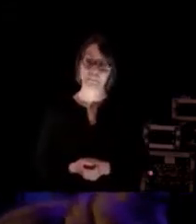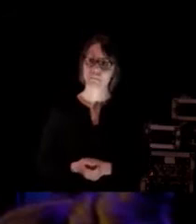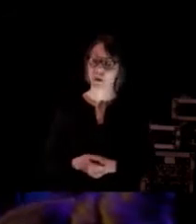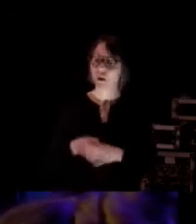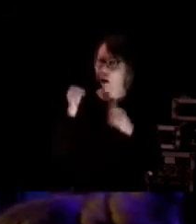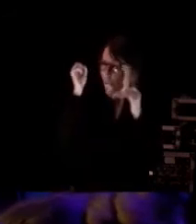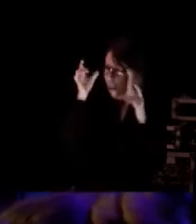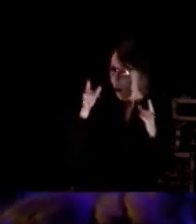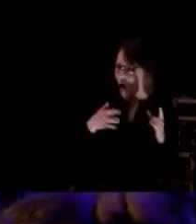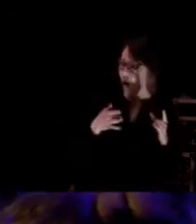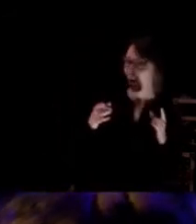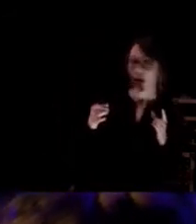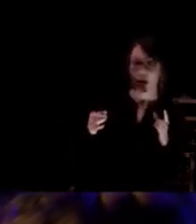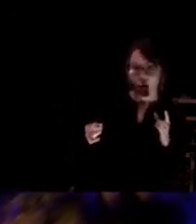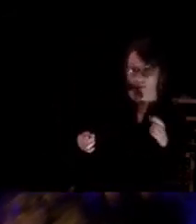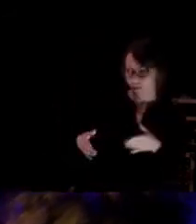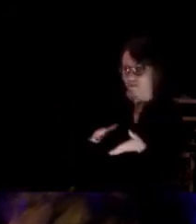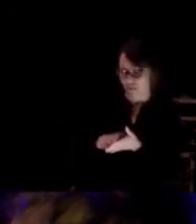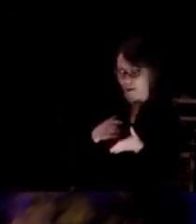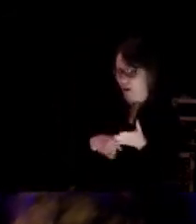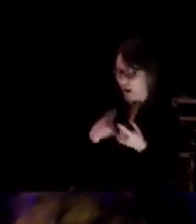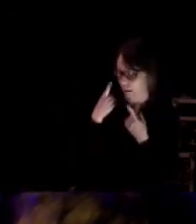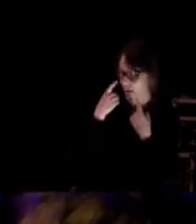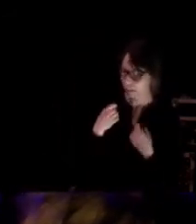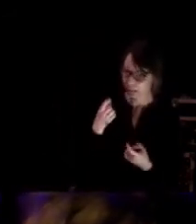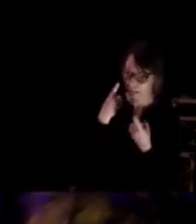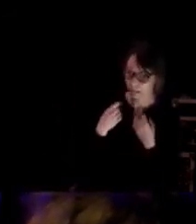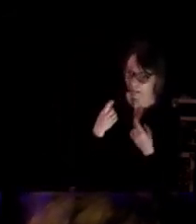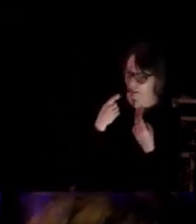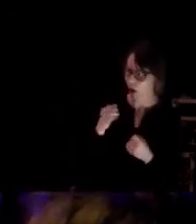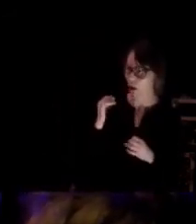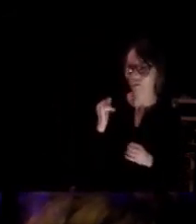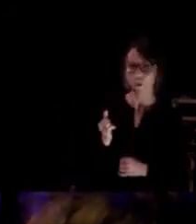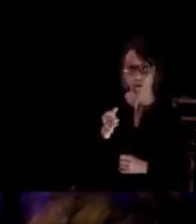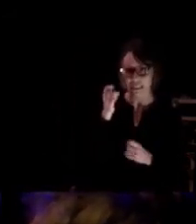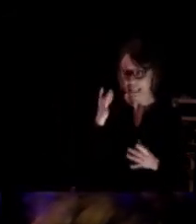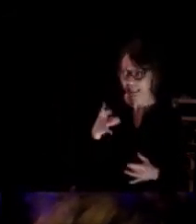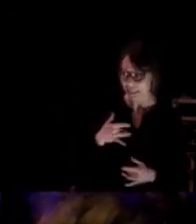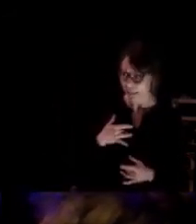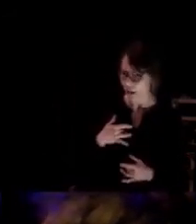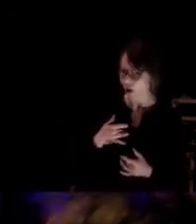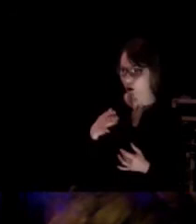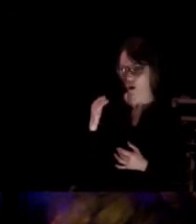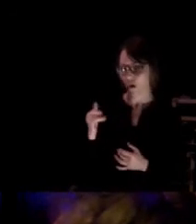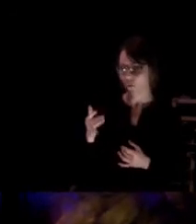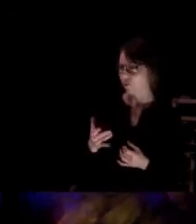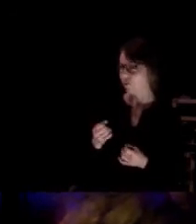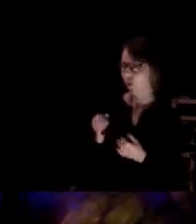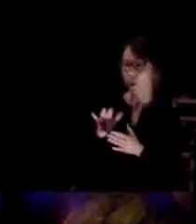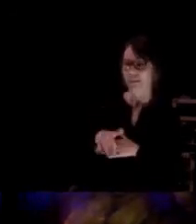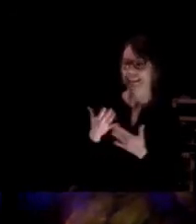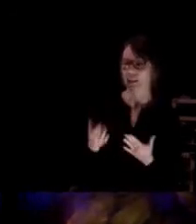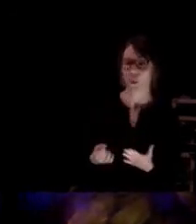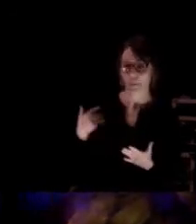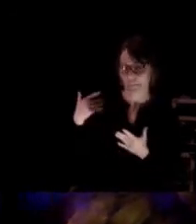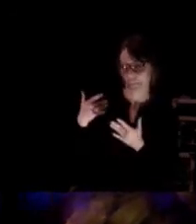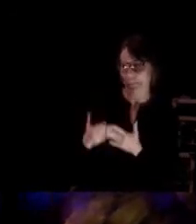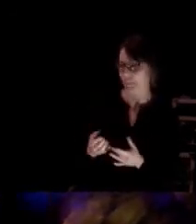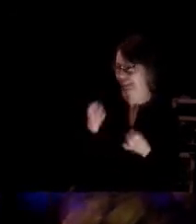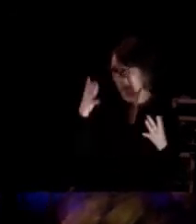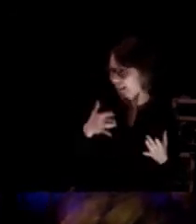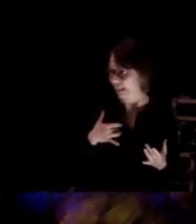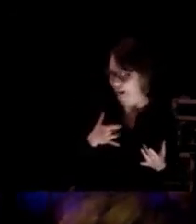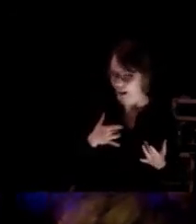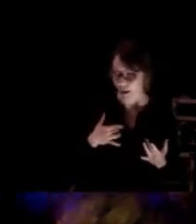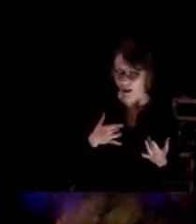Da gikk det opp for meg at han var der for meg. Så tårene bare trilte, ja, for hvorfor har jeg vært sint? Hvorfor har jeg vært sint i langt over 10 år? Jeg